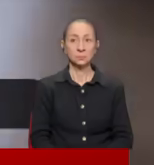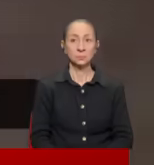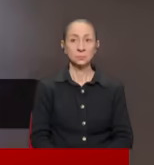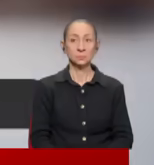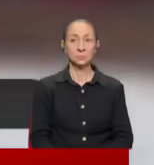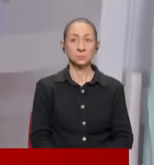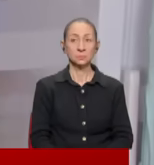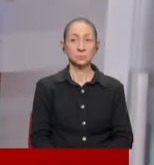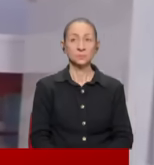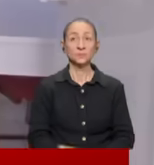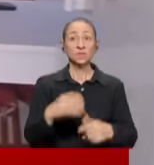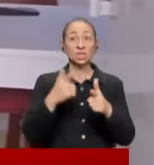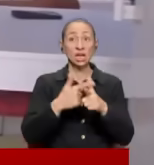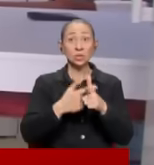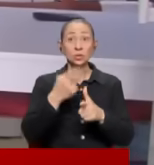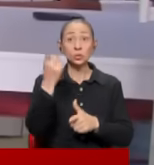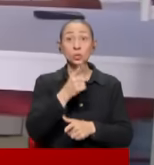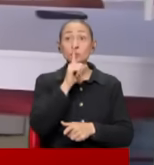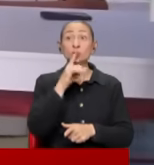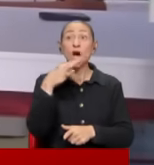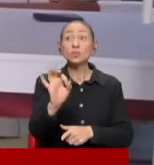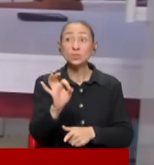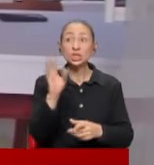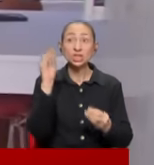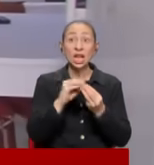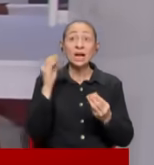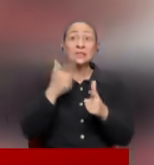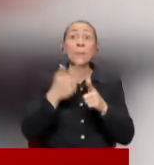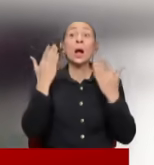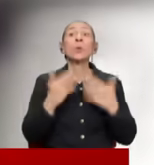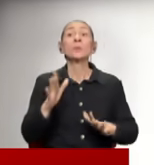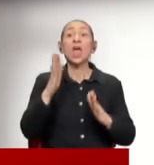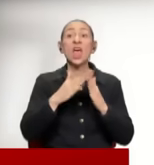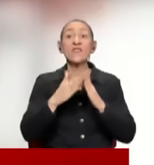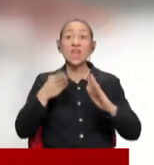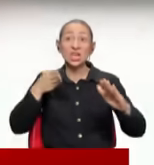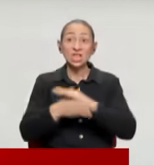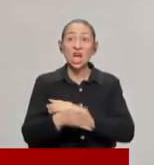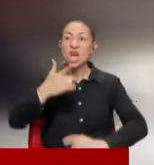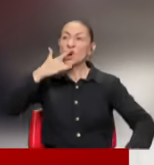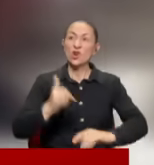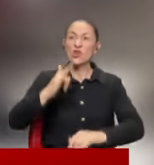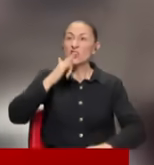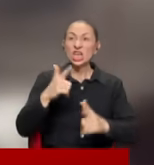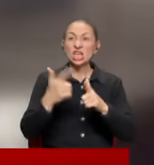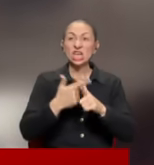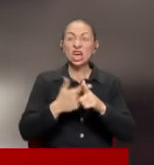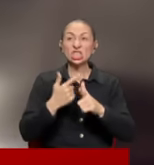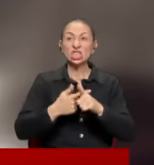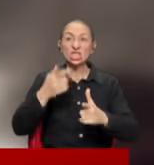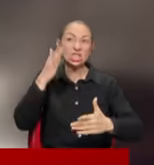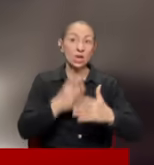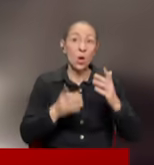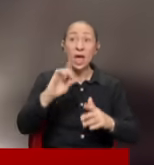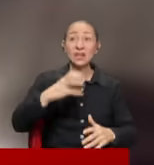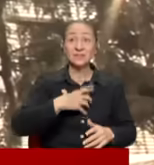Ev sahibi de burada. Kiracı %160 kira zammını kabul etmeyince evini bastı, hakaret etti, kiracısını yaraladı.